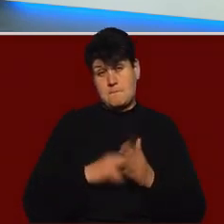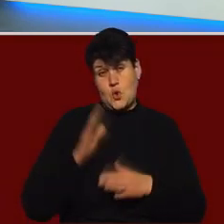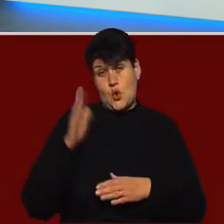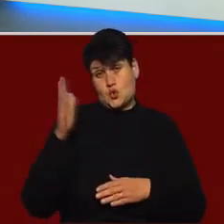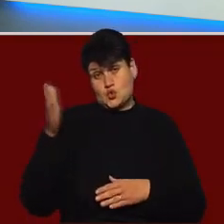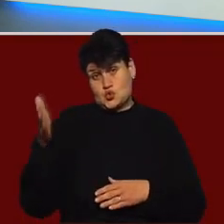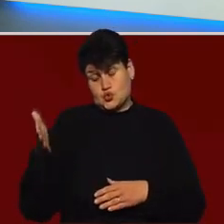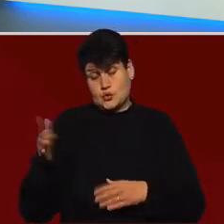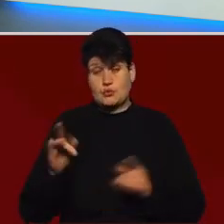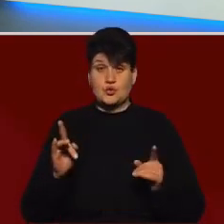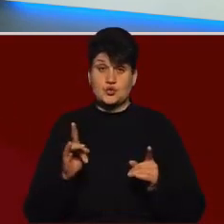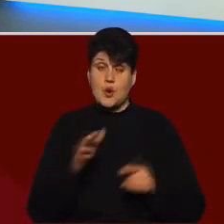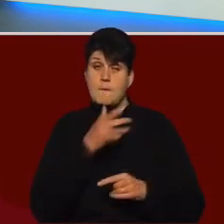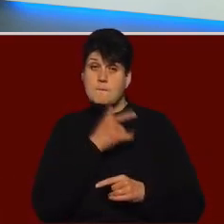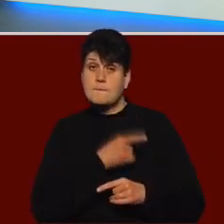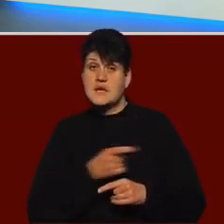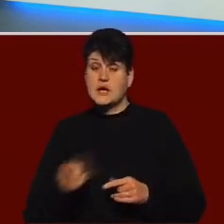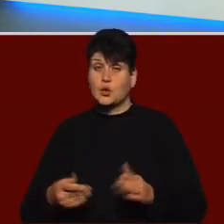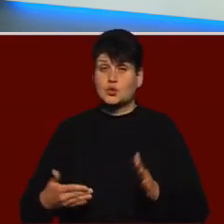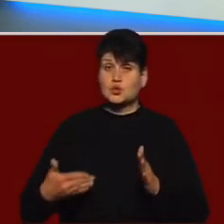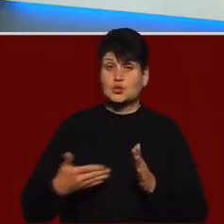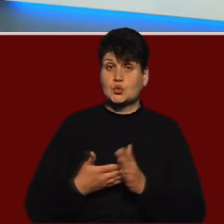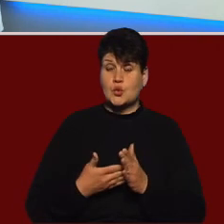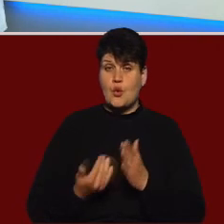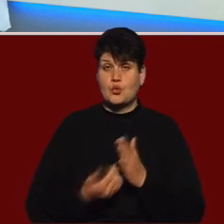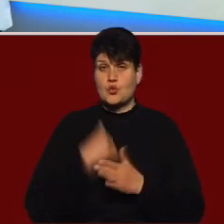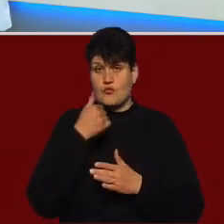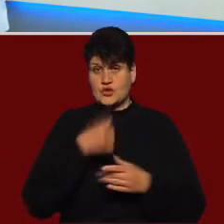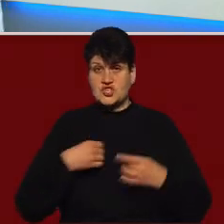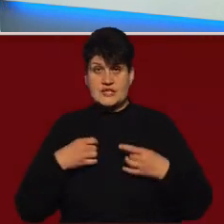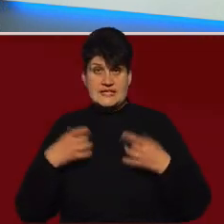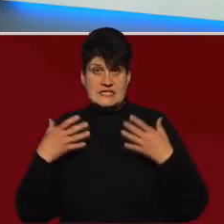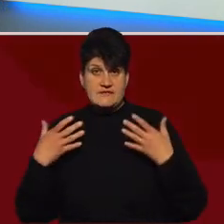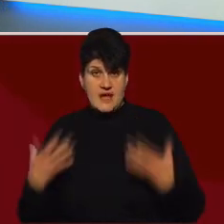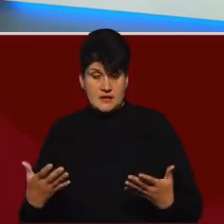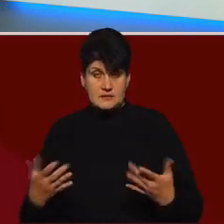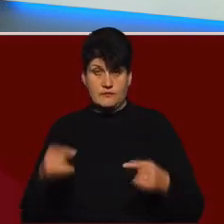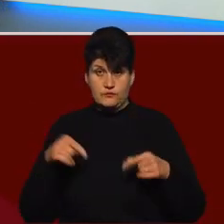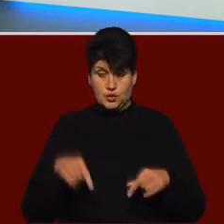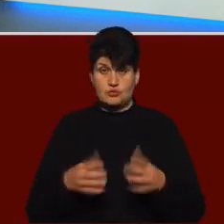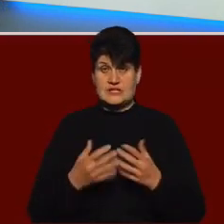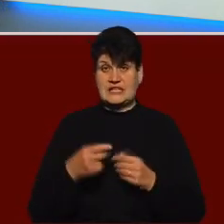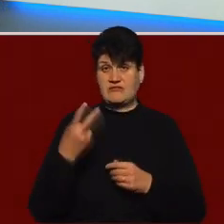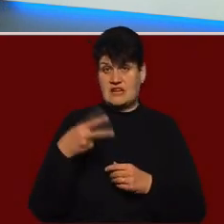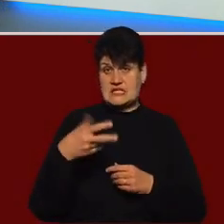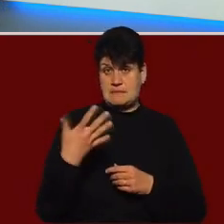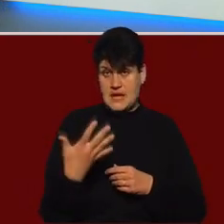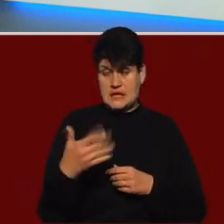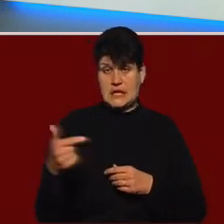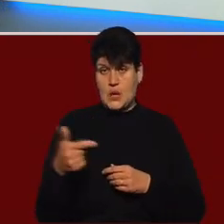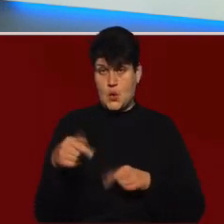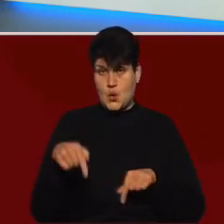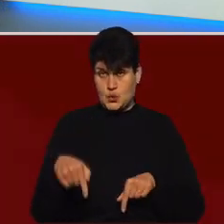і період до новорічних свят, в тому числі і 25 грудня, і